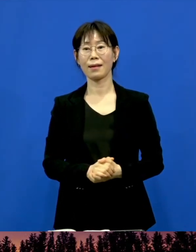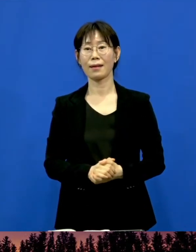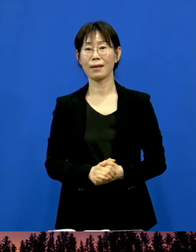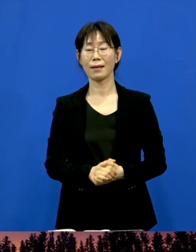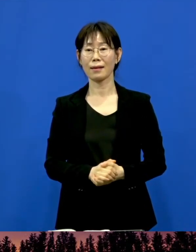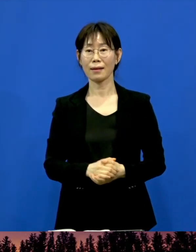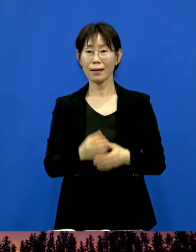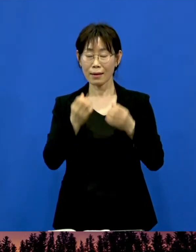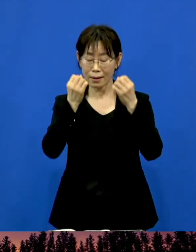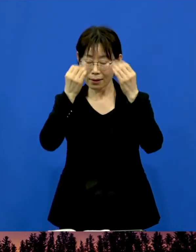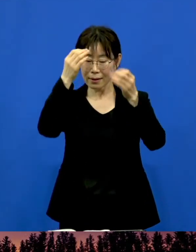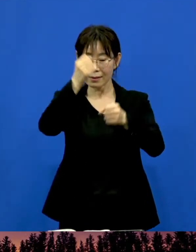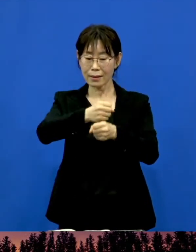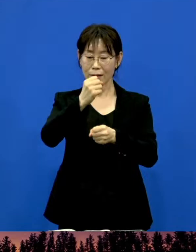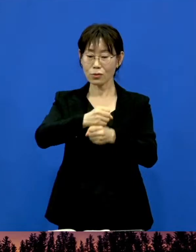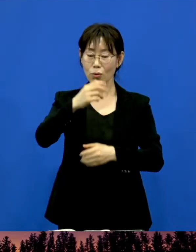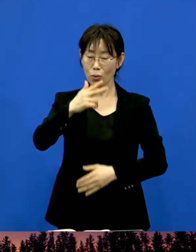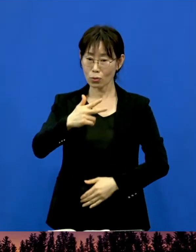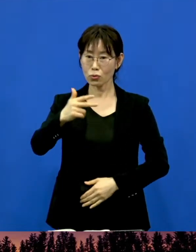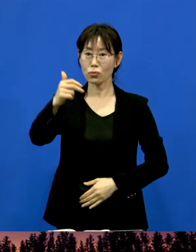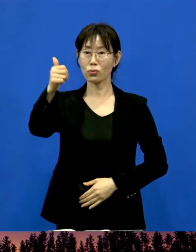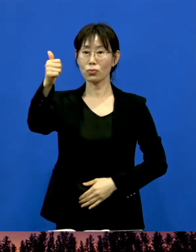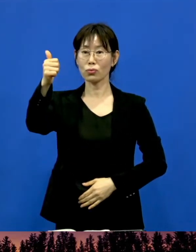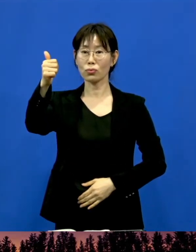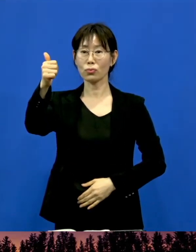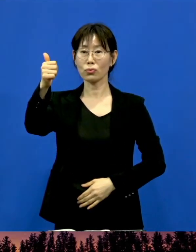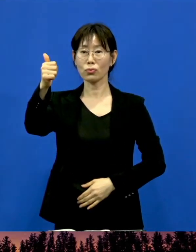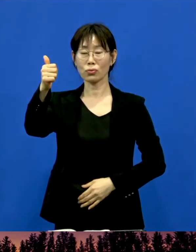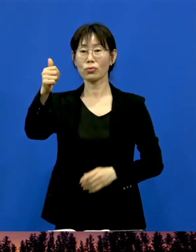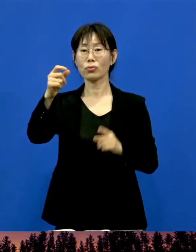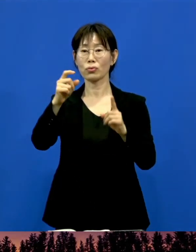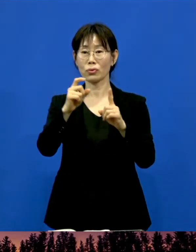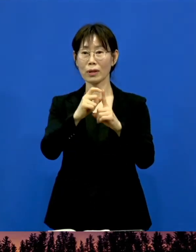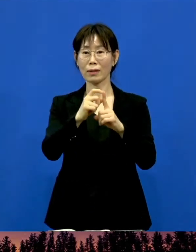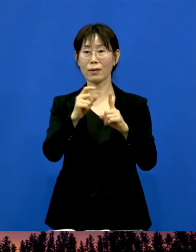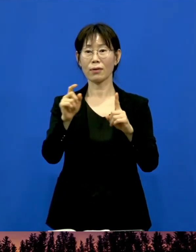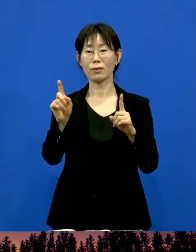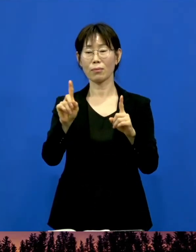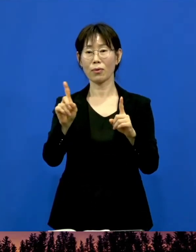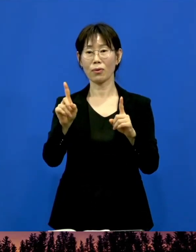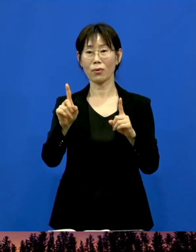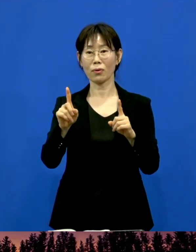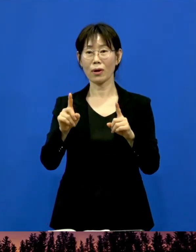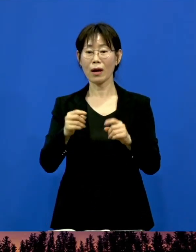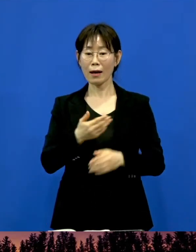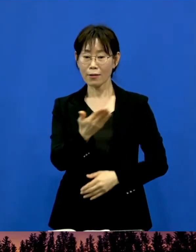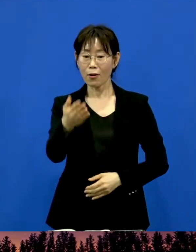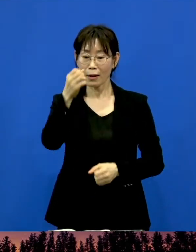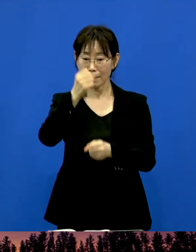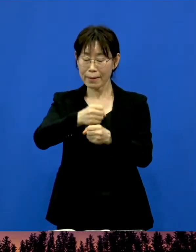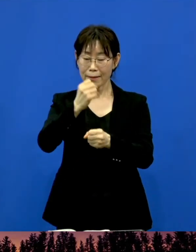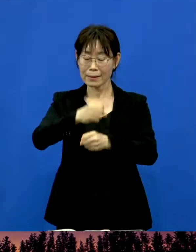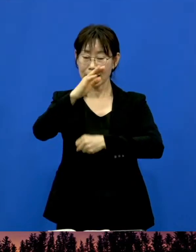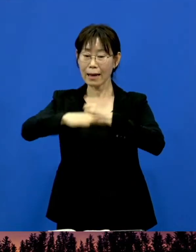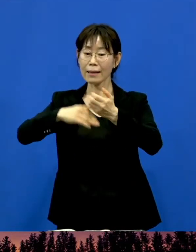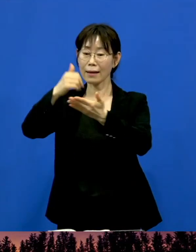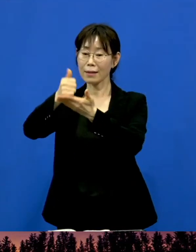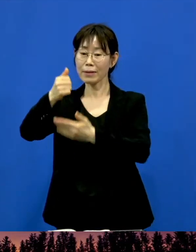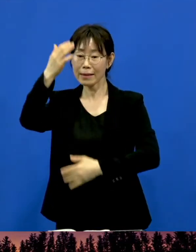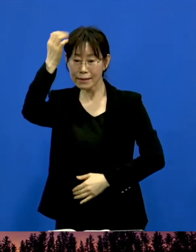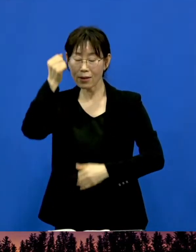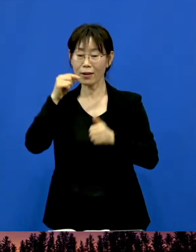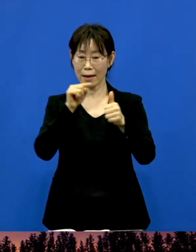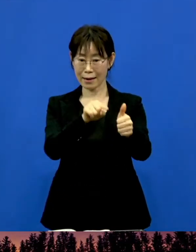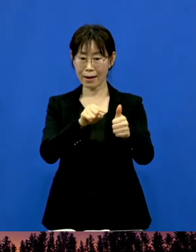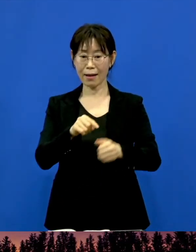여러분 왜 이 창조주라는 얘기를 할까요? 여러분 너의 창조주를 기억하라는 거예요. 너를 만드신 하나님을 기억하라는 거예요.